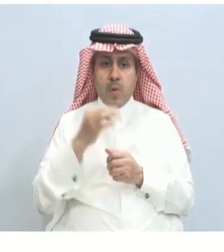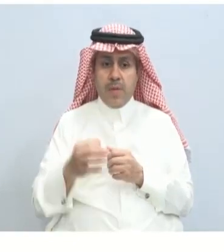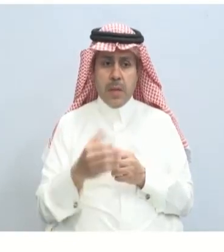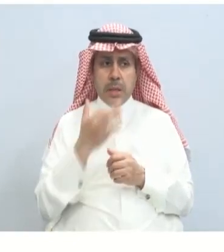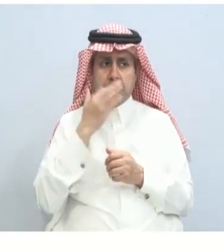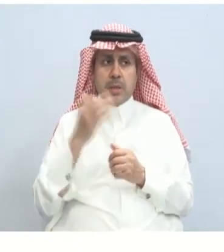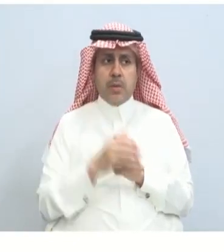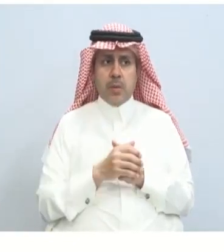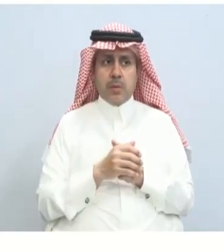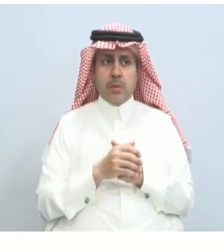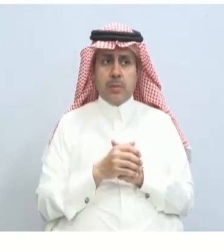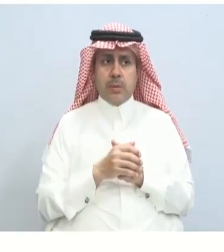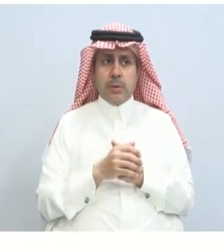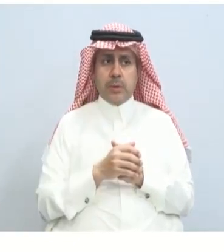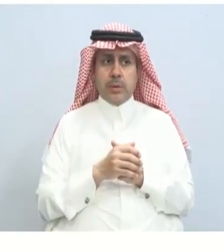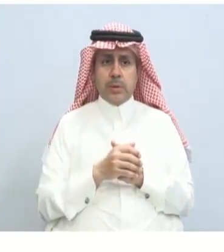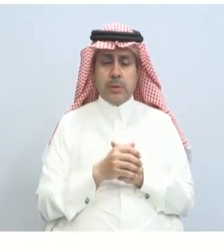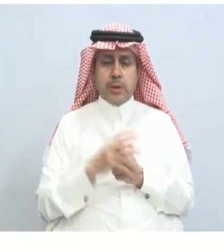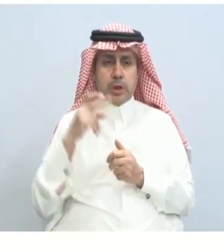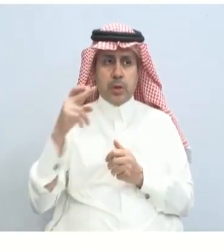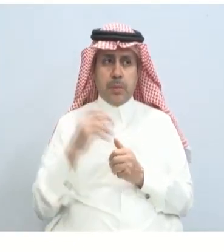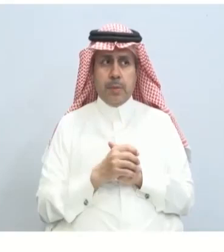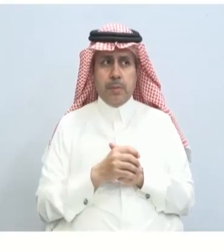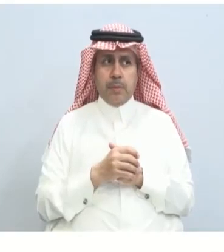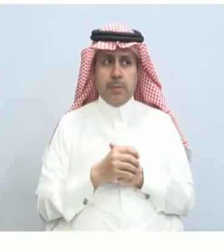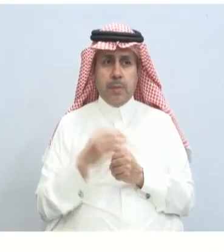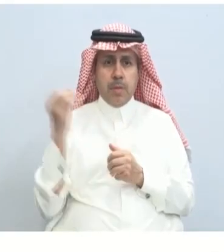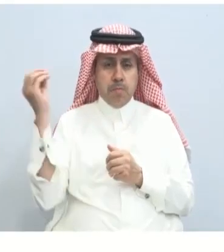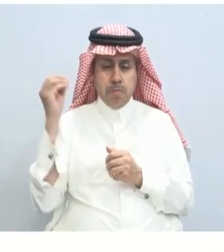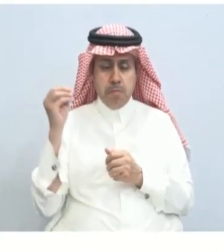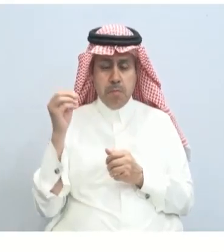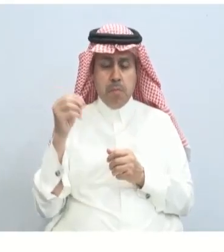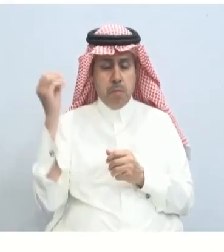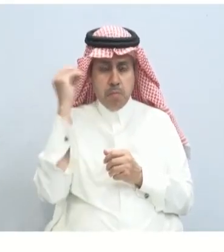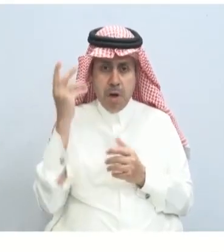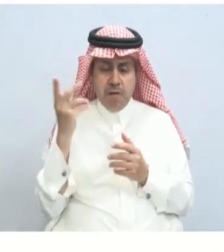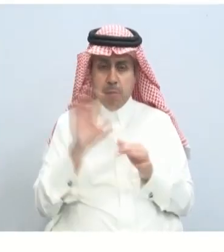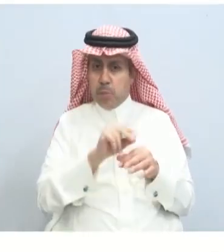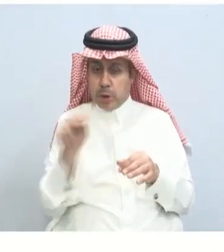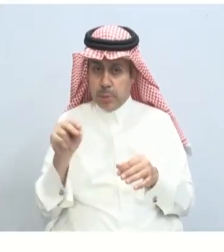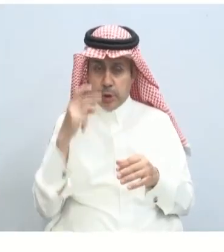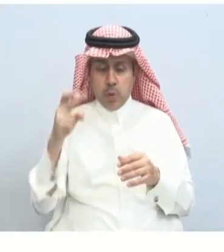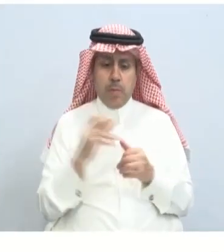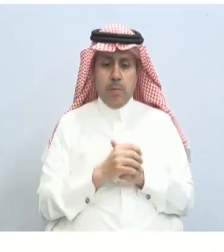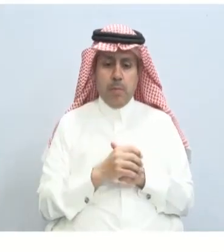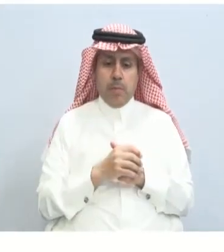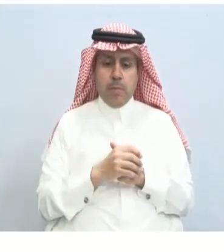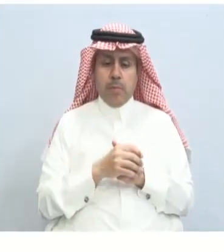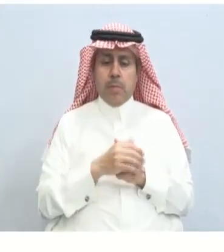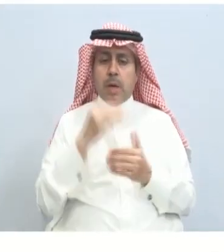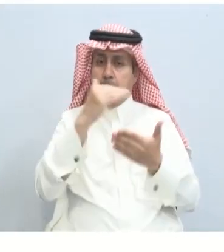للوصول الى الاجابه ولكن اللي ما يعرف المتطابقات ممكن انه يصل للاجابه ولكن بالمزيد من